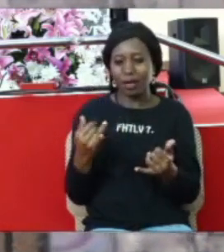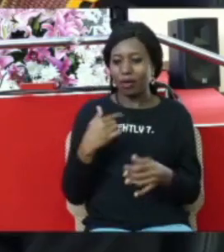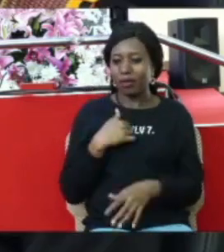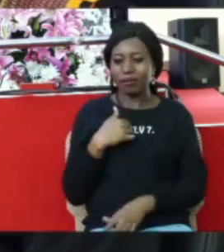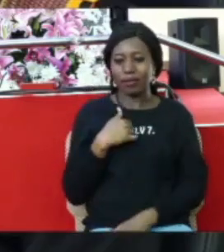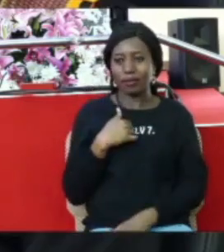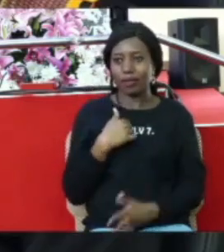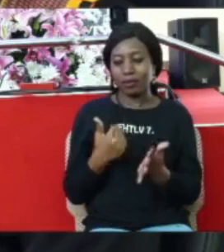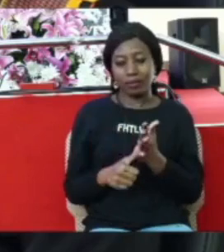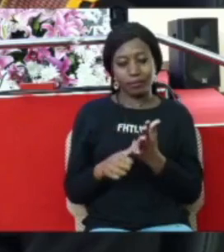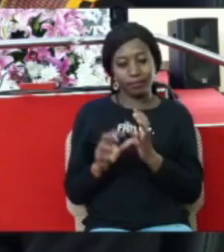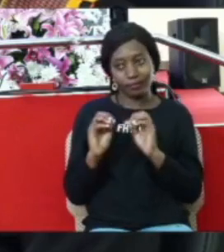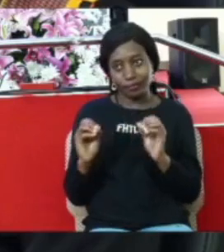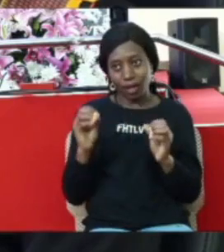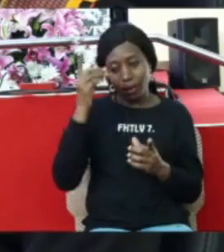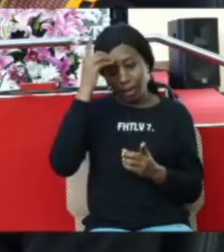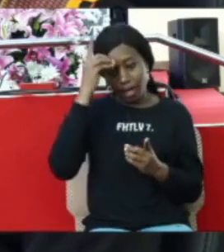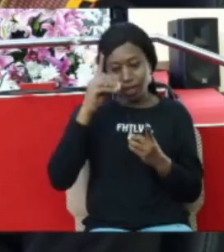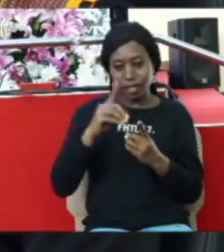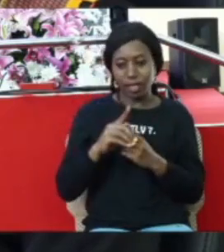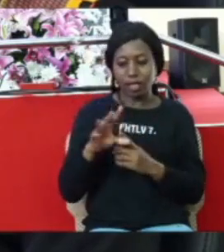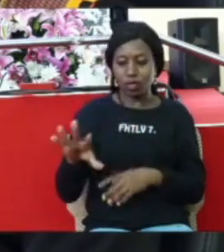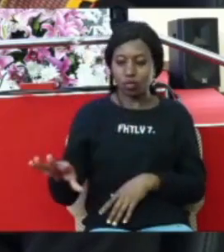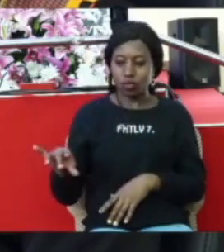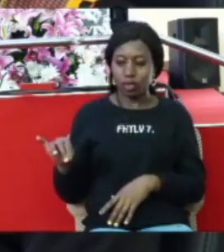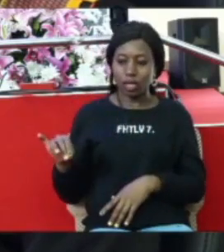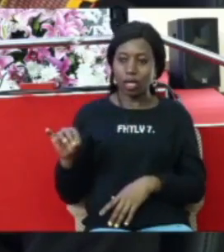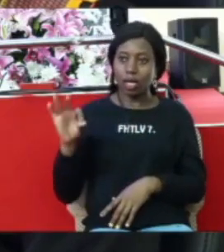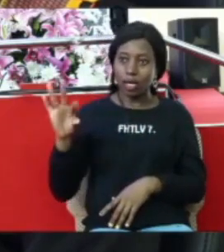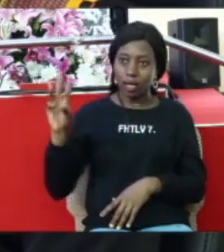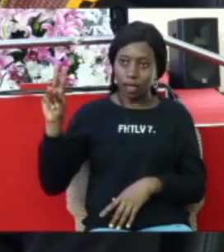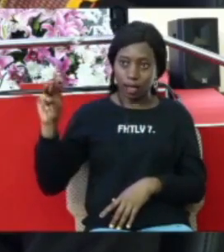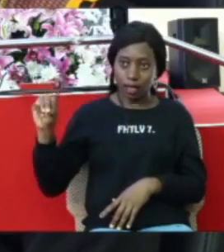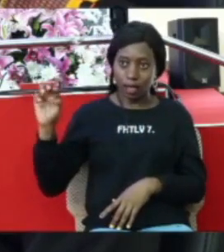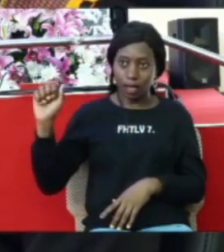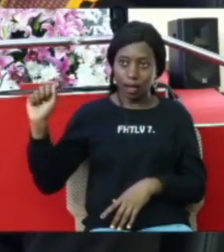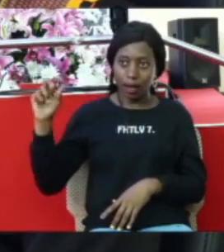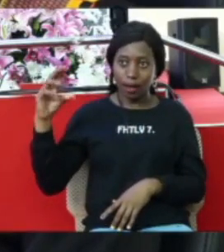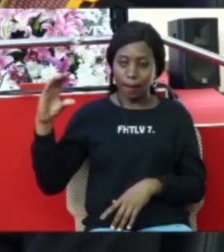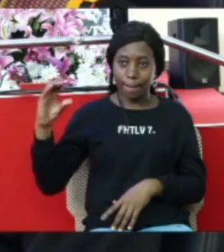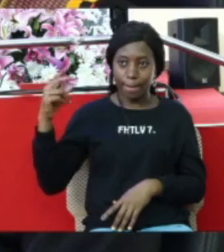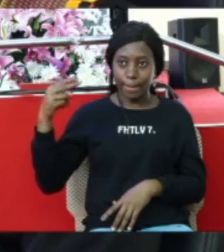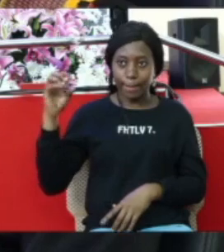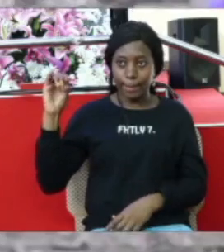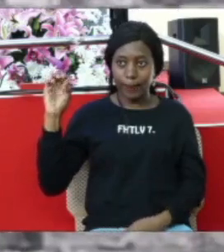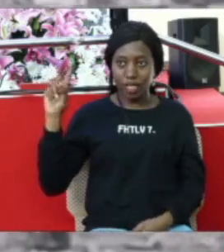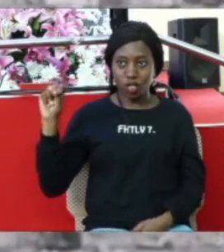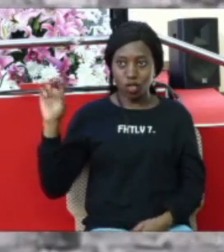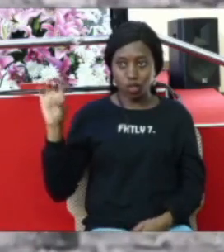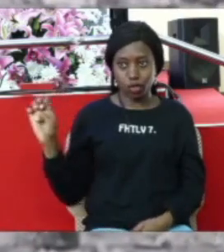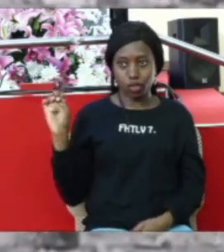faida? So nikakokota mashini yangu, nikakokota, nikaingia karumu kangu. Sinilikuambia nilikuwa kwa rumu ya